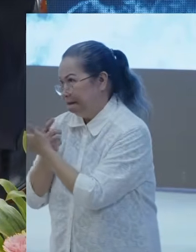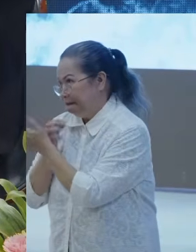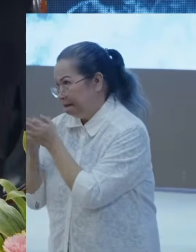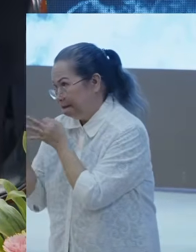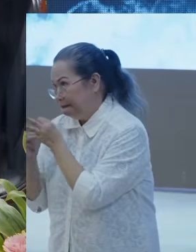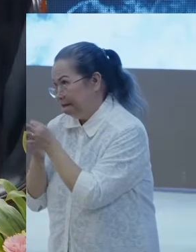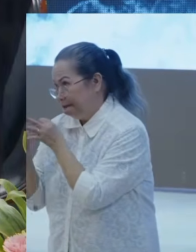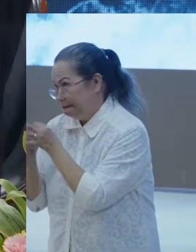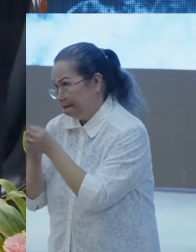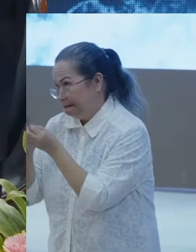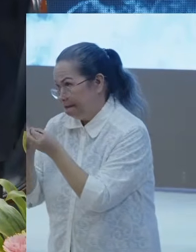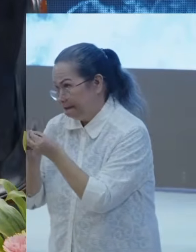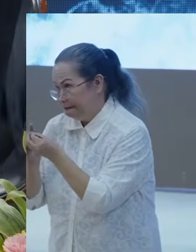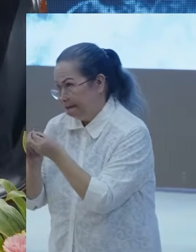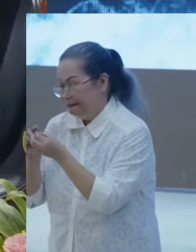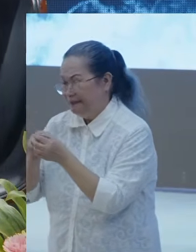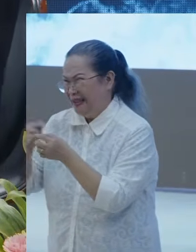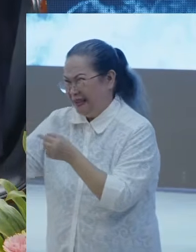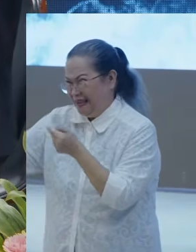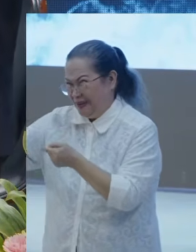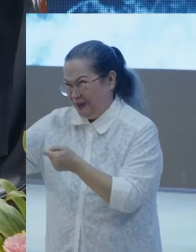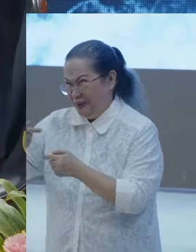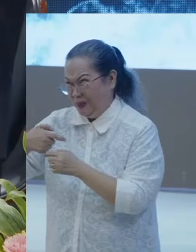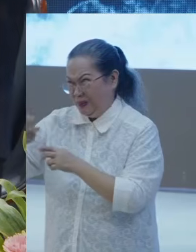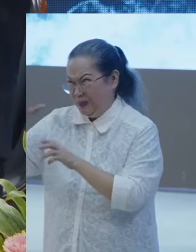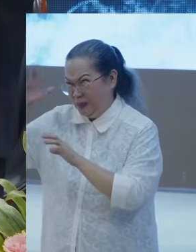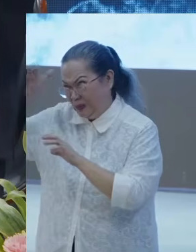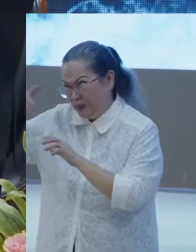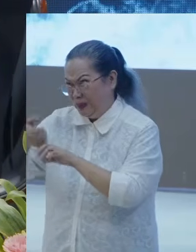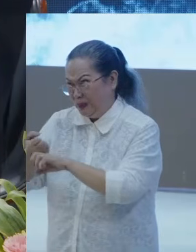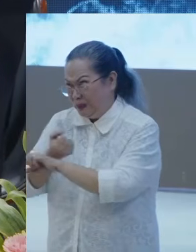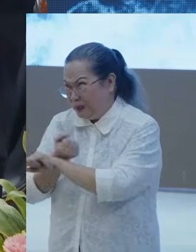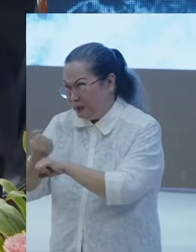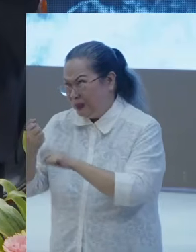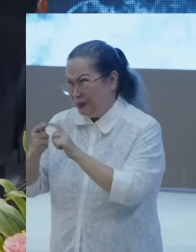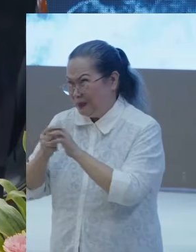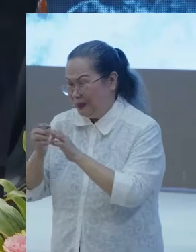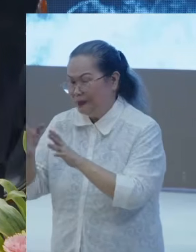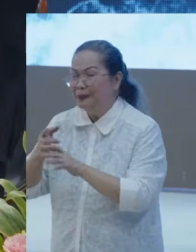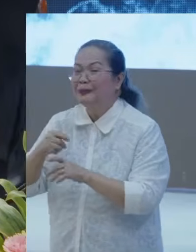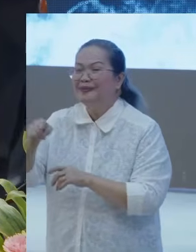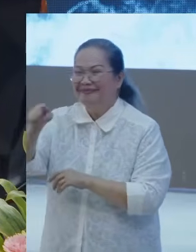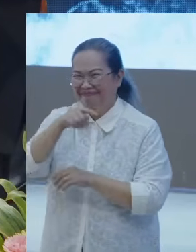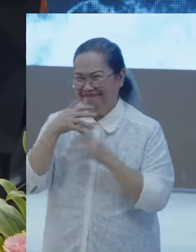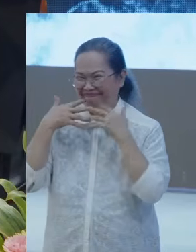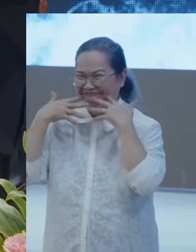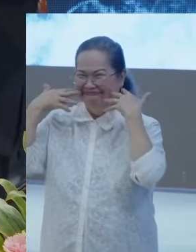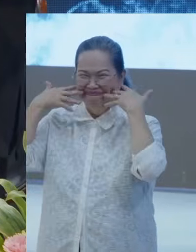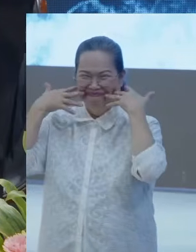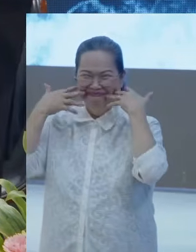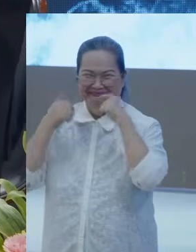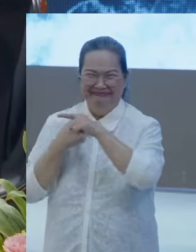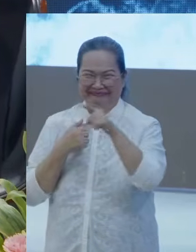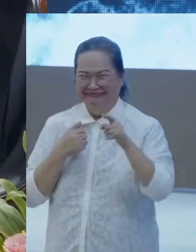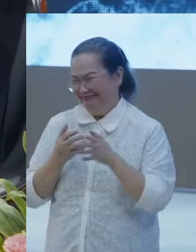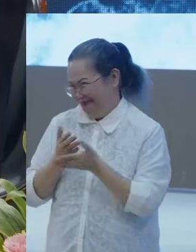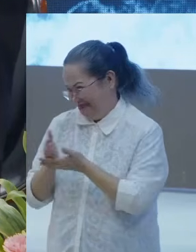na impertinente, kahit na pilosopo, kahit na makulit, smile lang tayo. Di